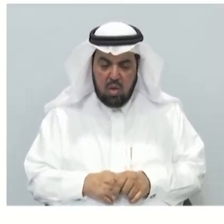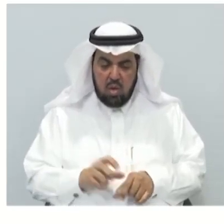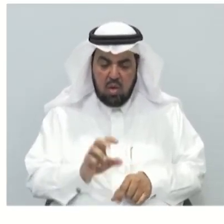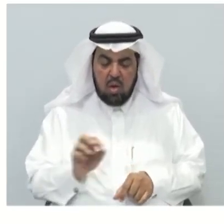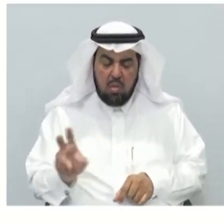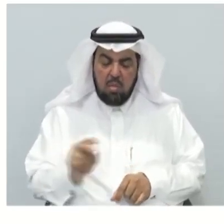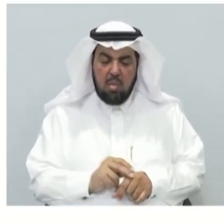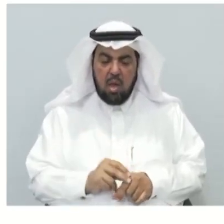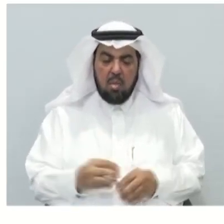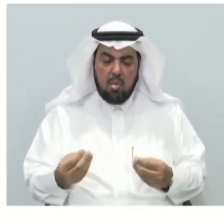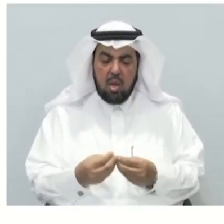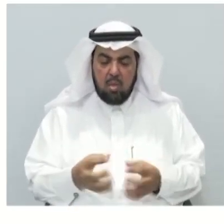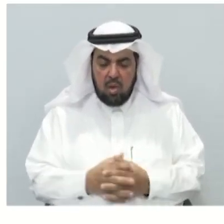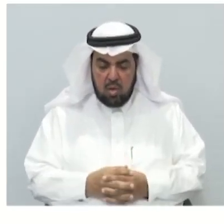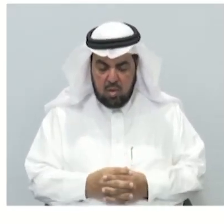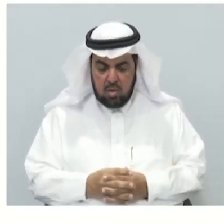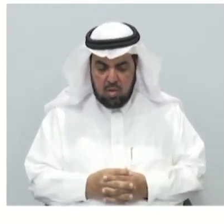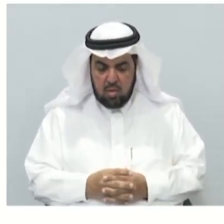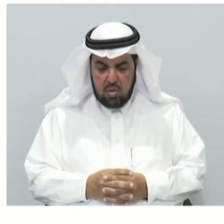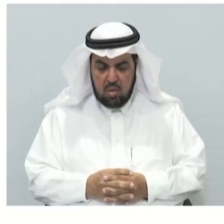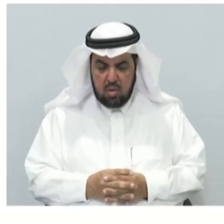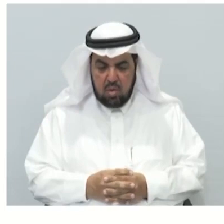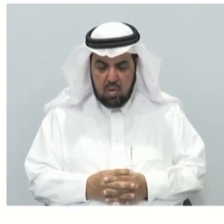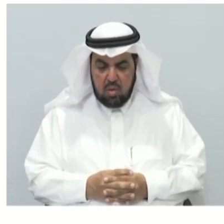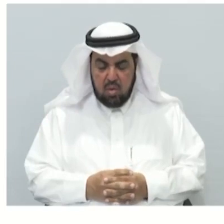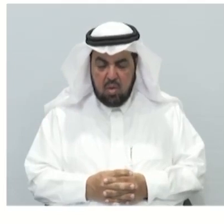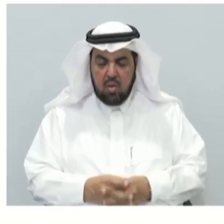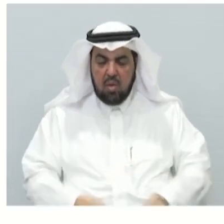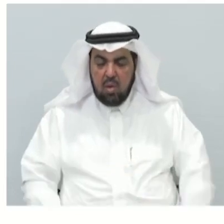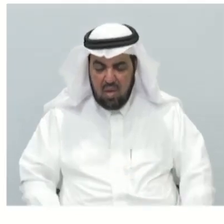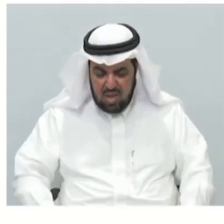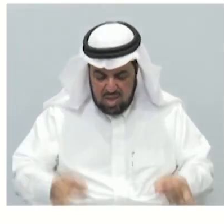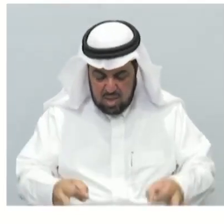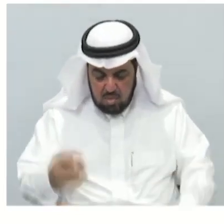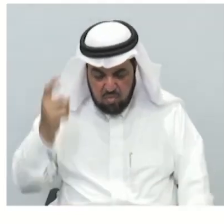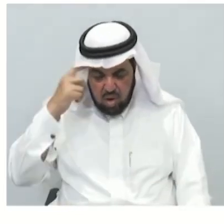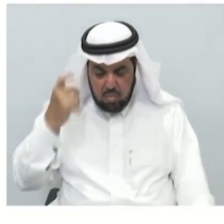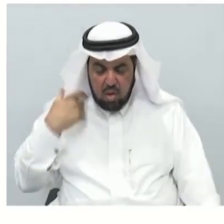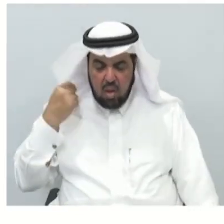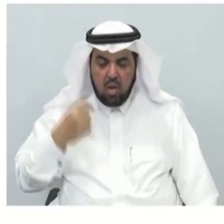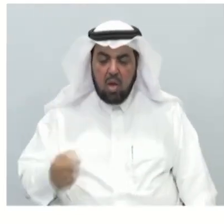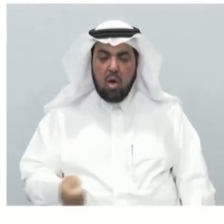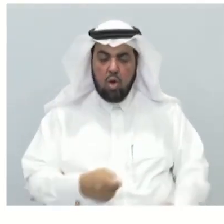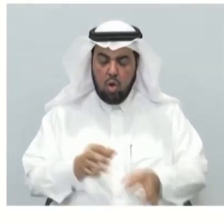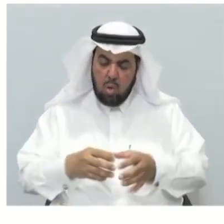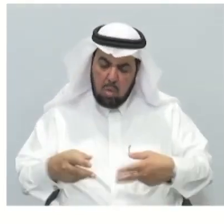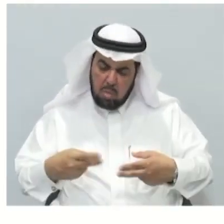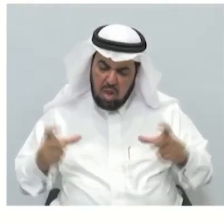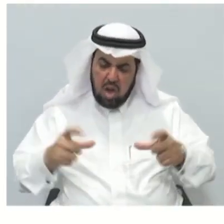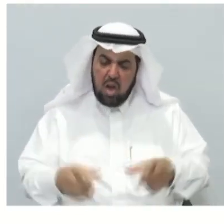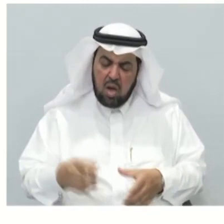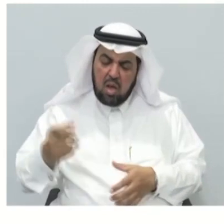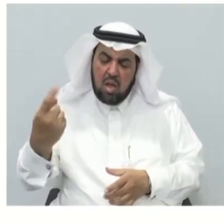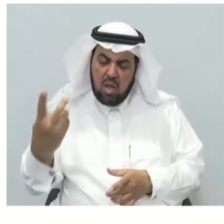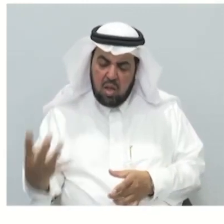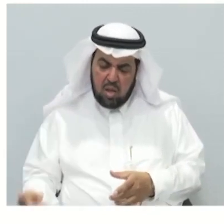الزاويه في المثلثين في هذا السؤال ايضا تحقق من فهمك اكتب برهانا تسلسليا لاحظ معي